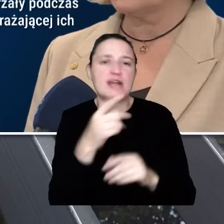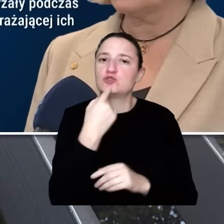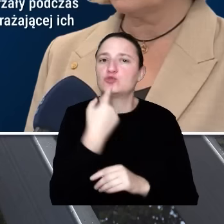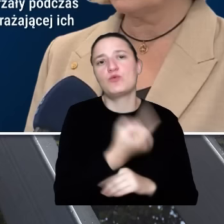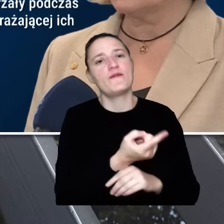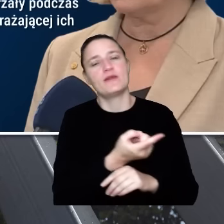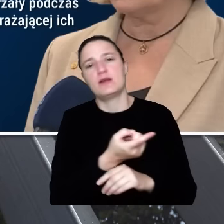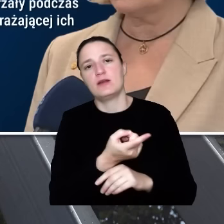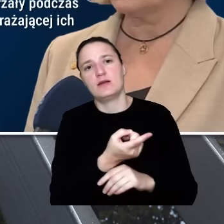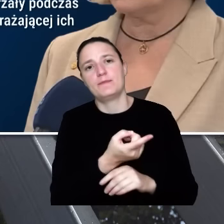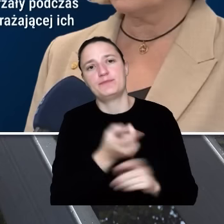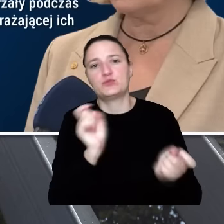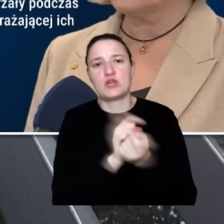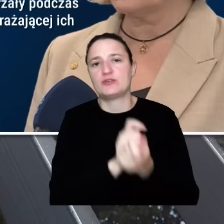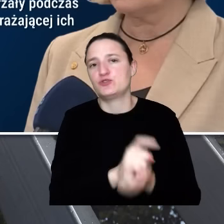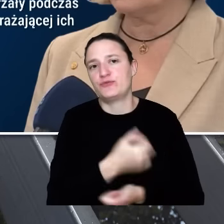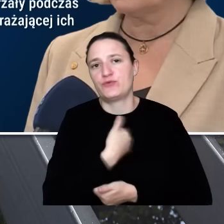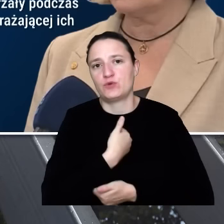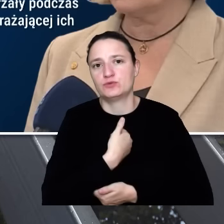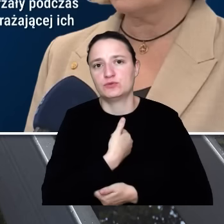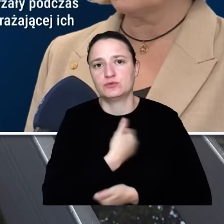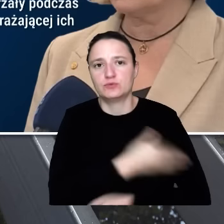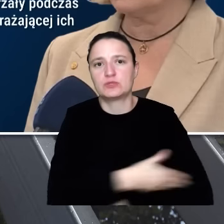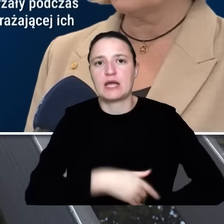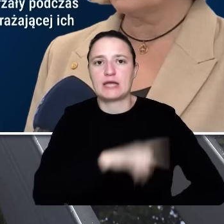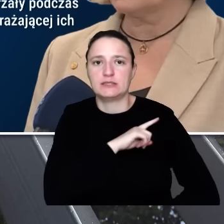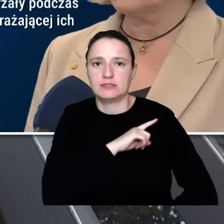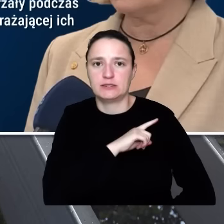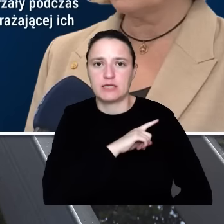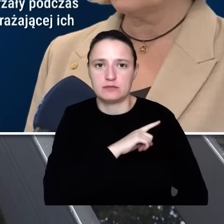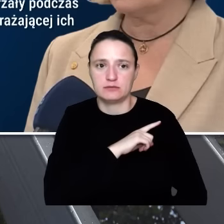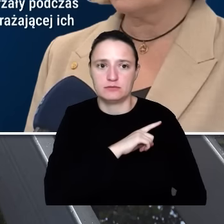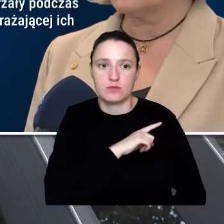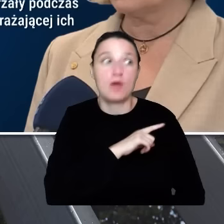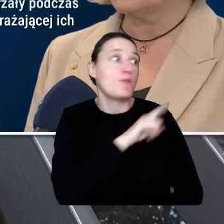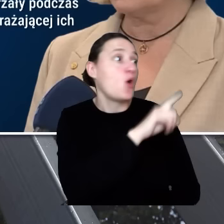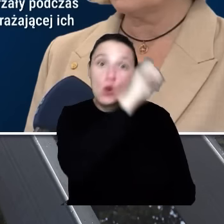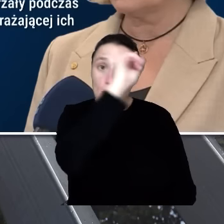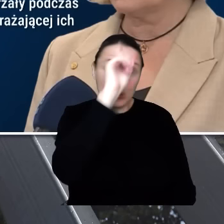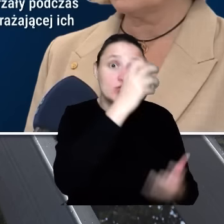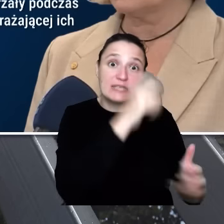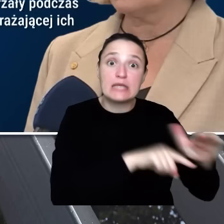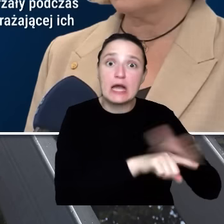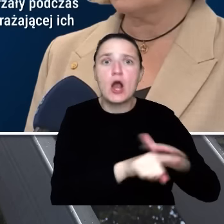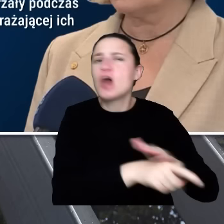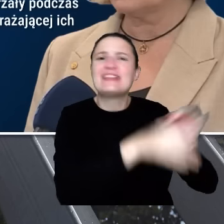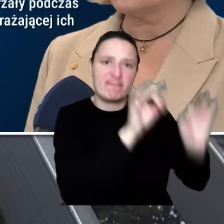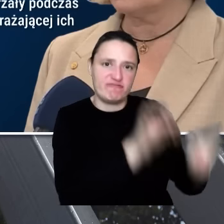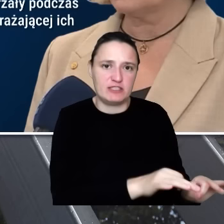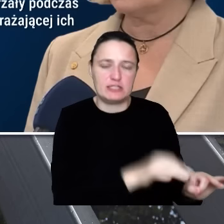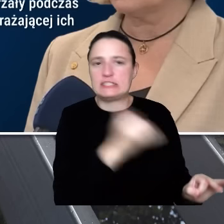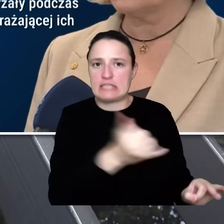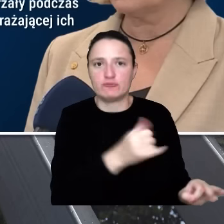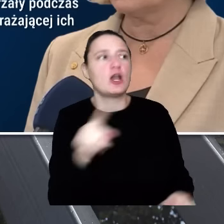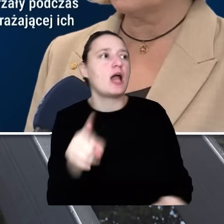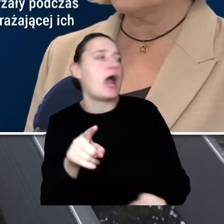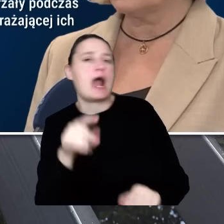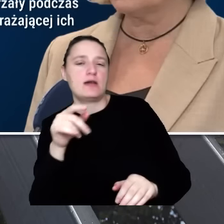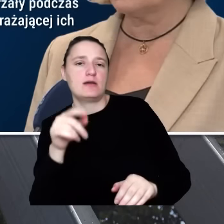przedstawić ludzi chcących przekroczyć granicę jako niewinne ofiary, a strażników jako